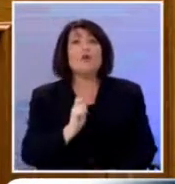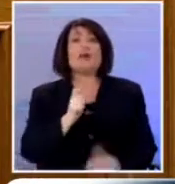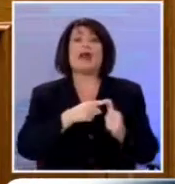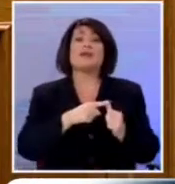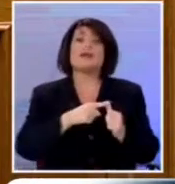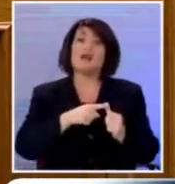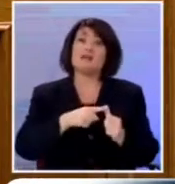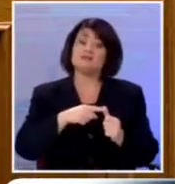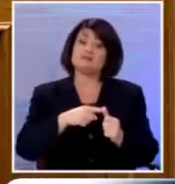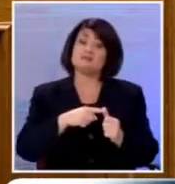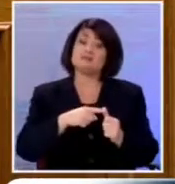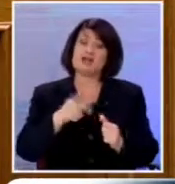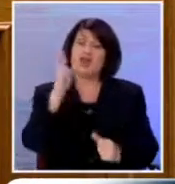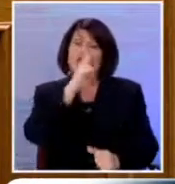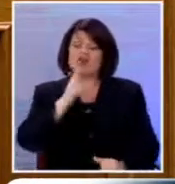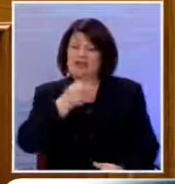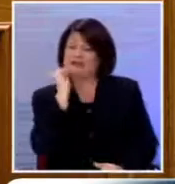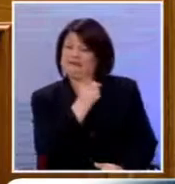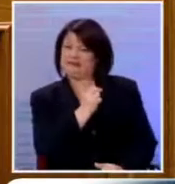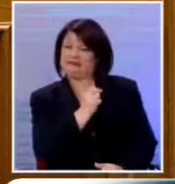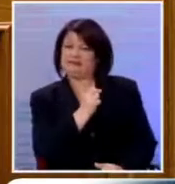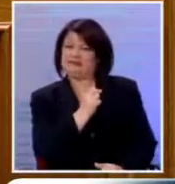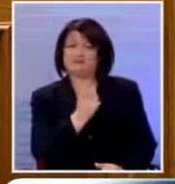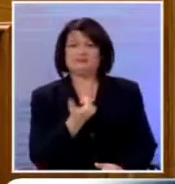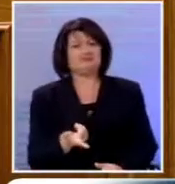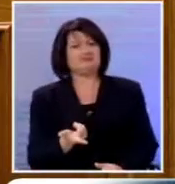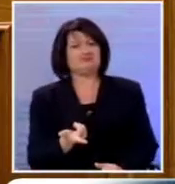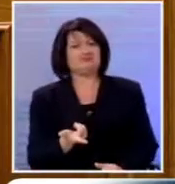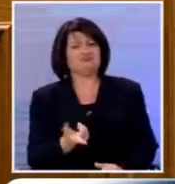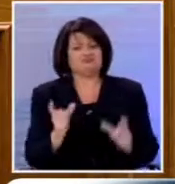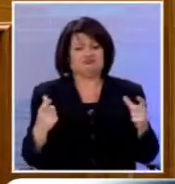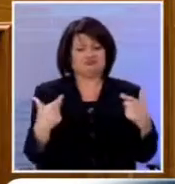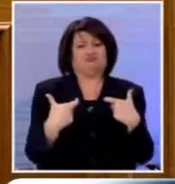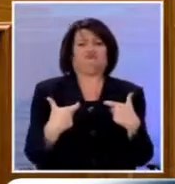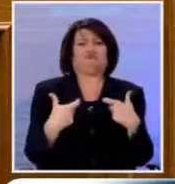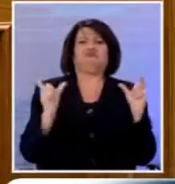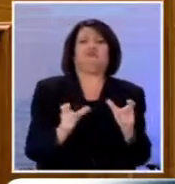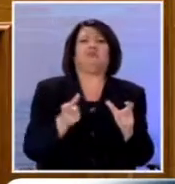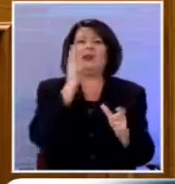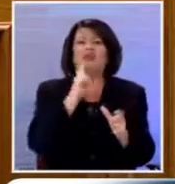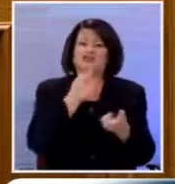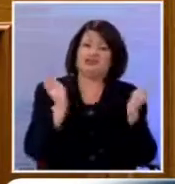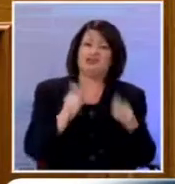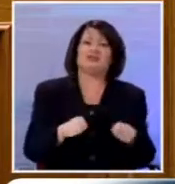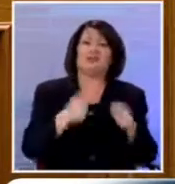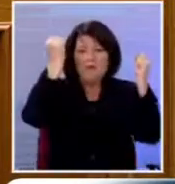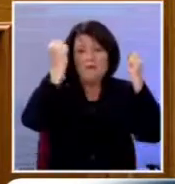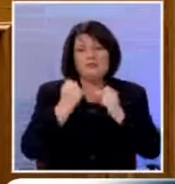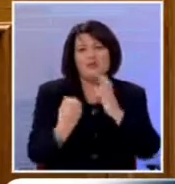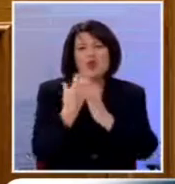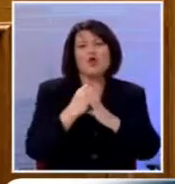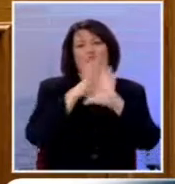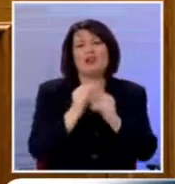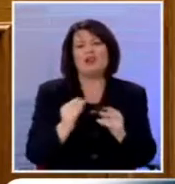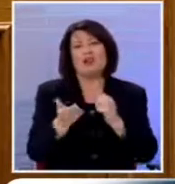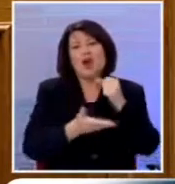να κατακεραυνώνουν τη Ρωσία. Μια στάση που μας έβαλε στο εμπάργκο και οδήγησε σε απώλεια σημαντικών αγορών για